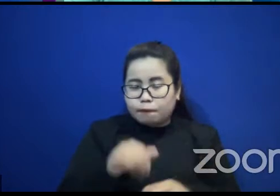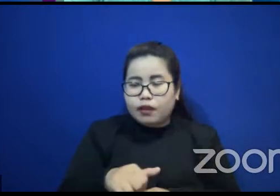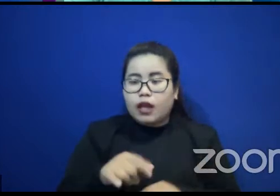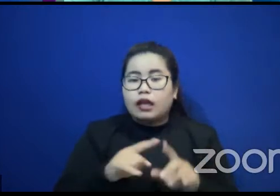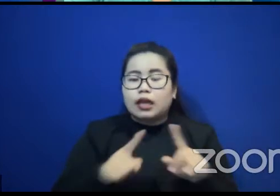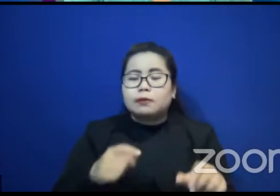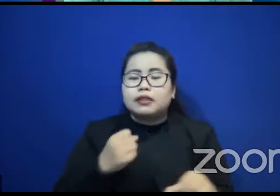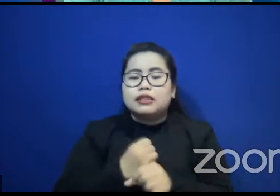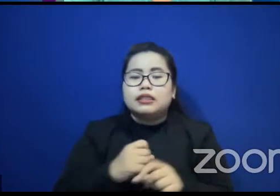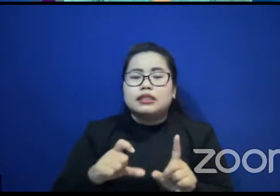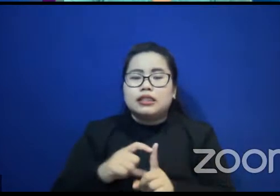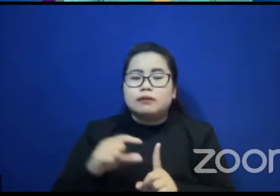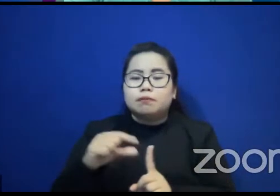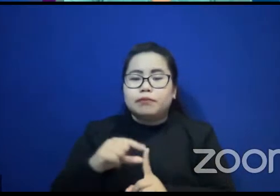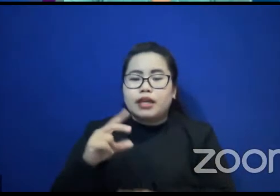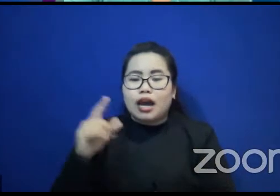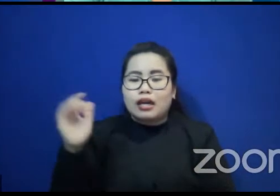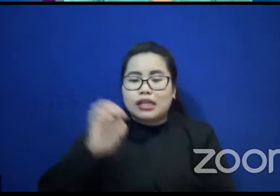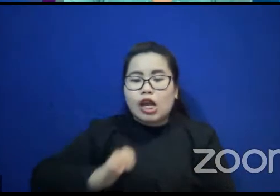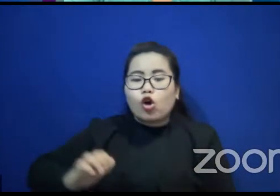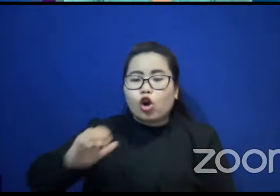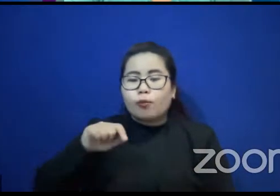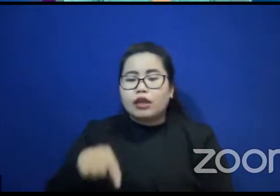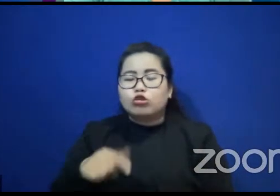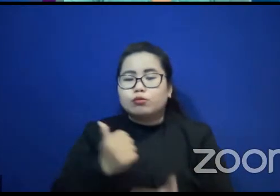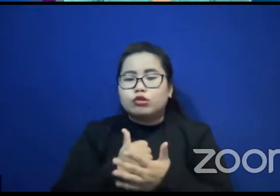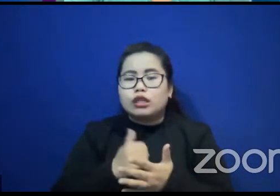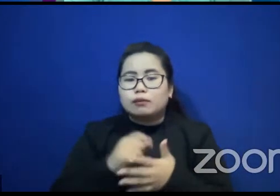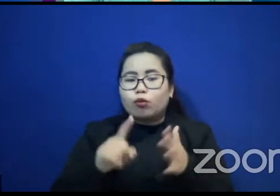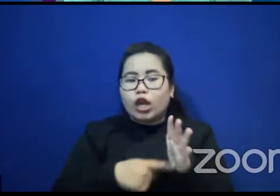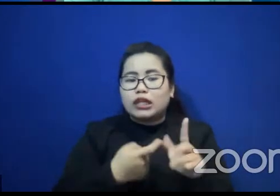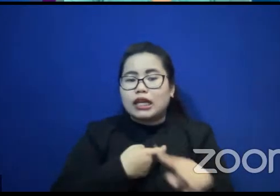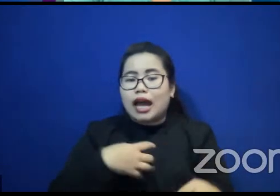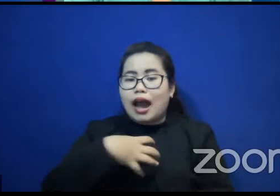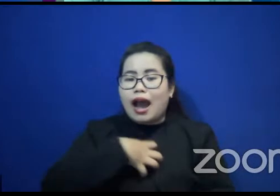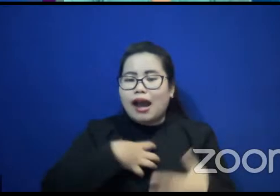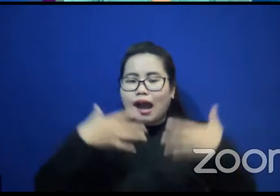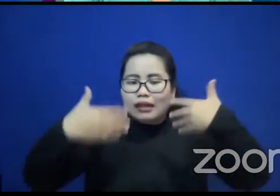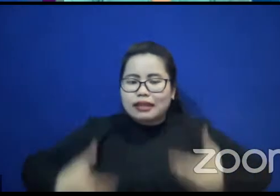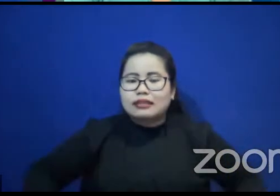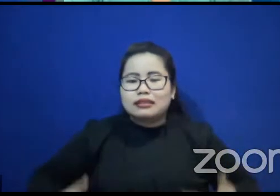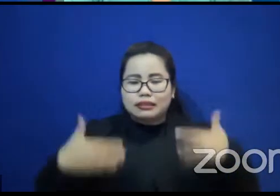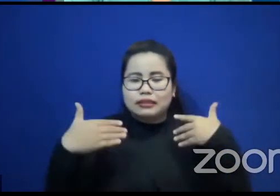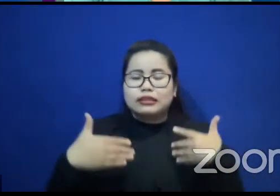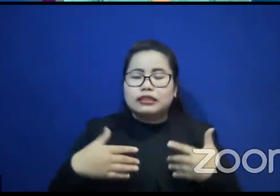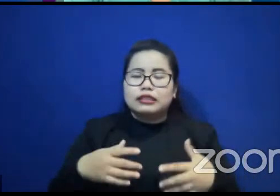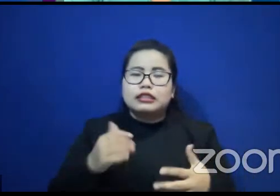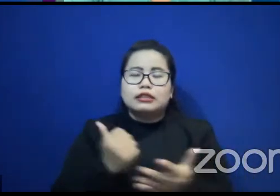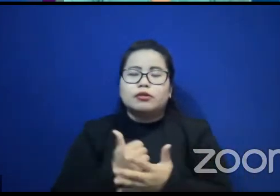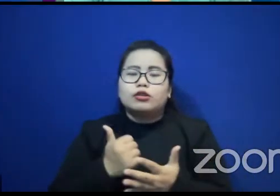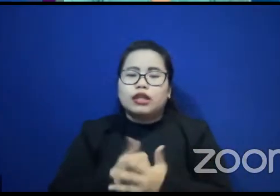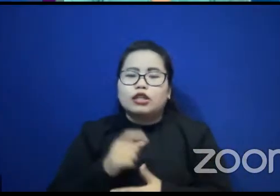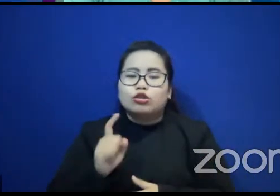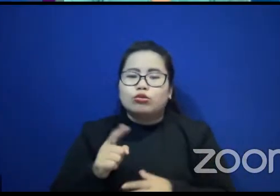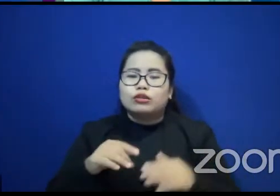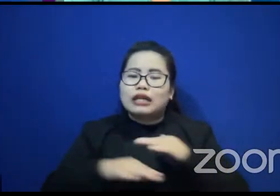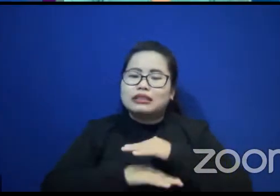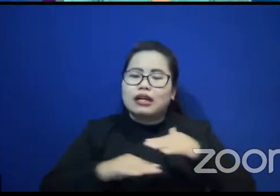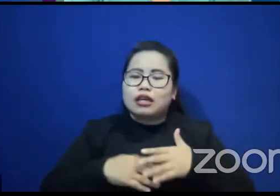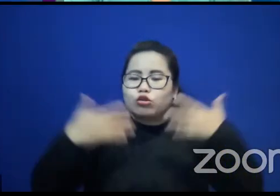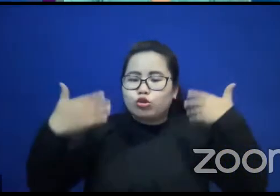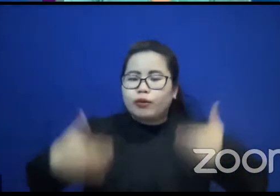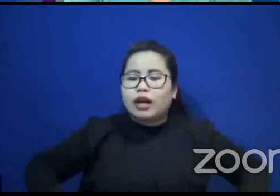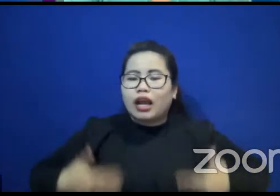di itu di Eropa mereka itu berangkat dari hak asasi mereka itu tak bisa human race mereka anggap itu sebagai